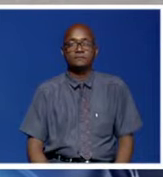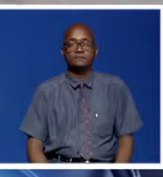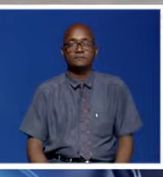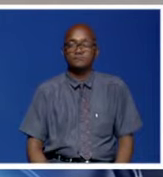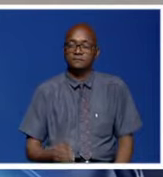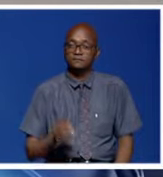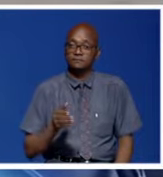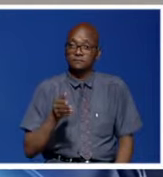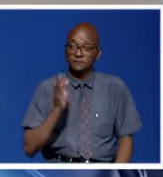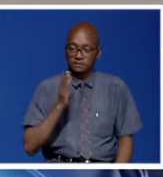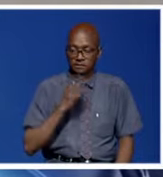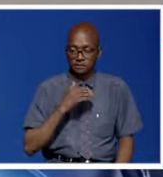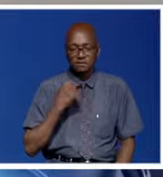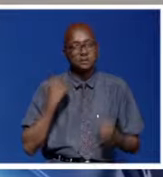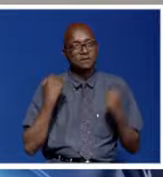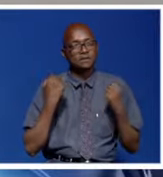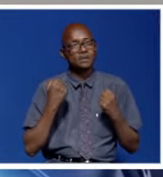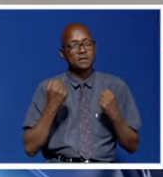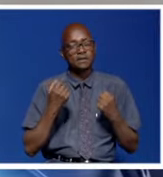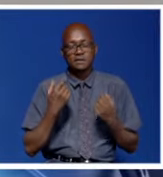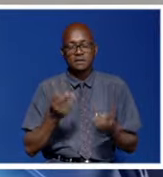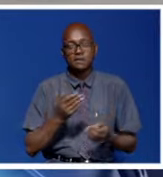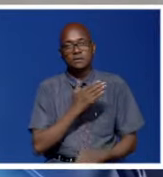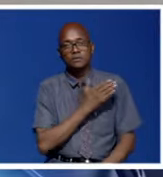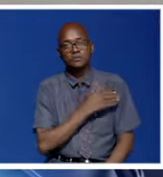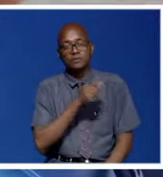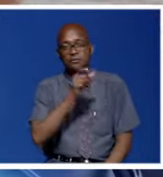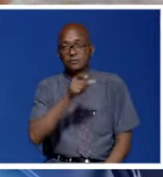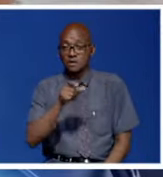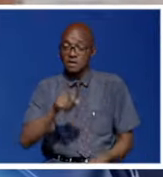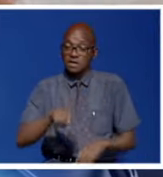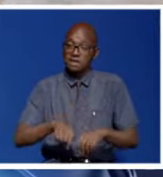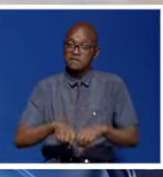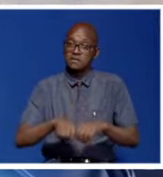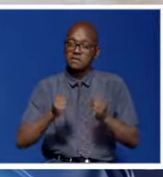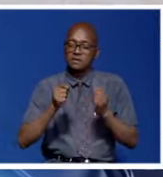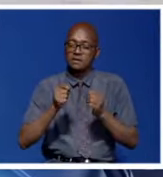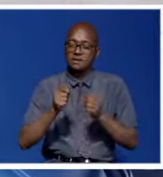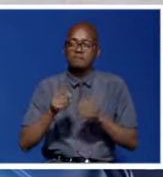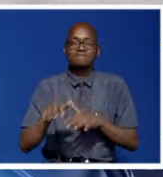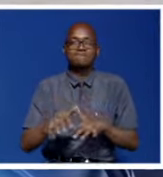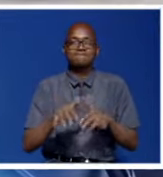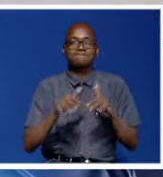walioathirika. Serikali inatakiwa kuongeza juhudi za kutoa huduma kwa waathirika wa mafuriko Rufiji.